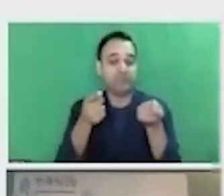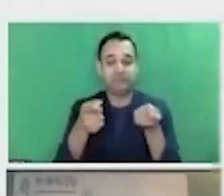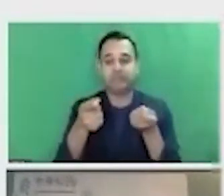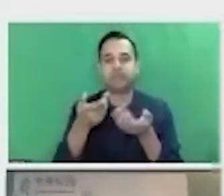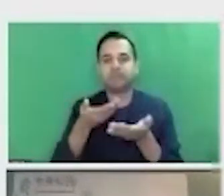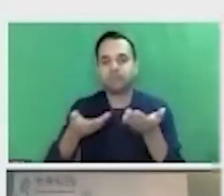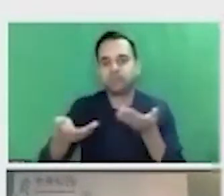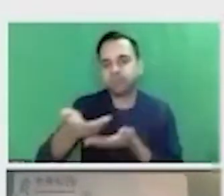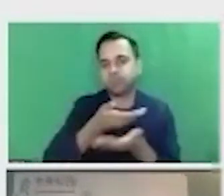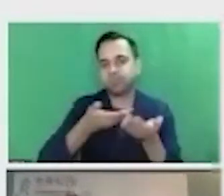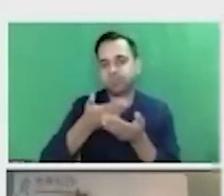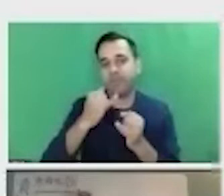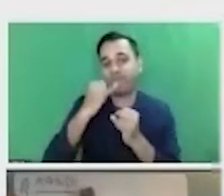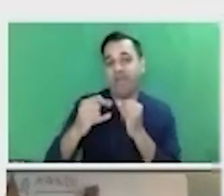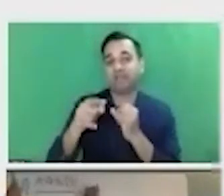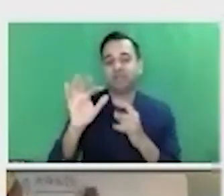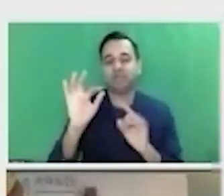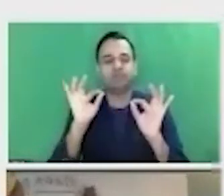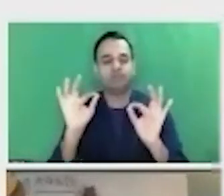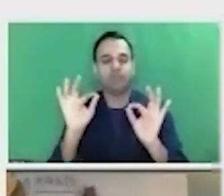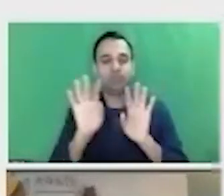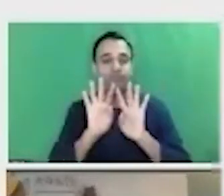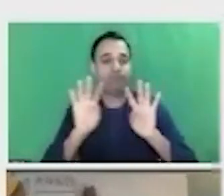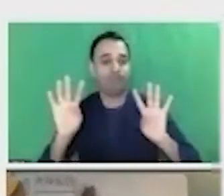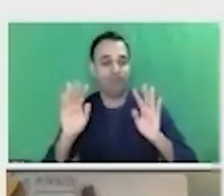سأقدم لكم مايا